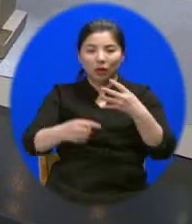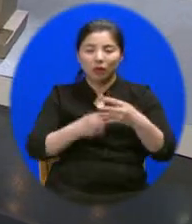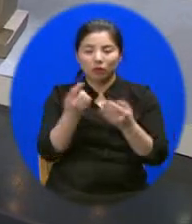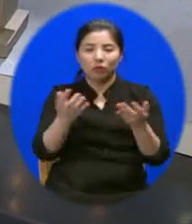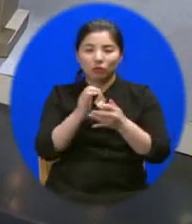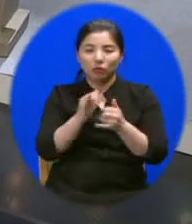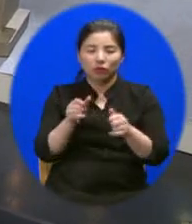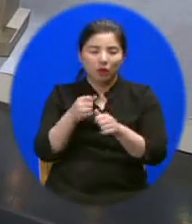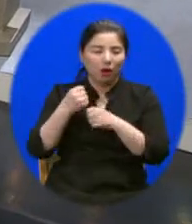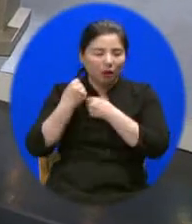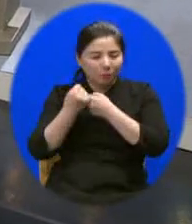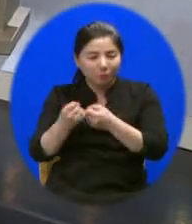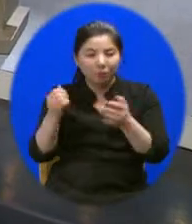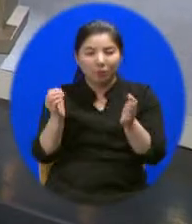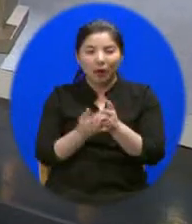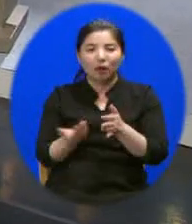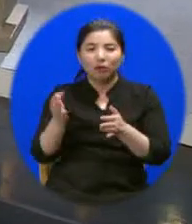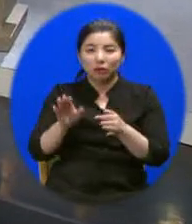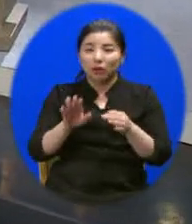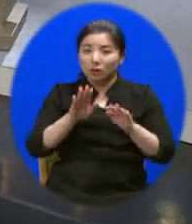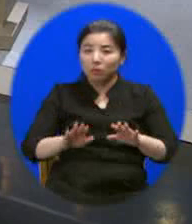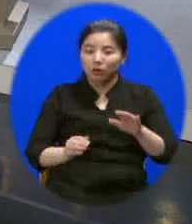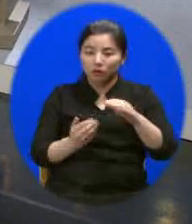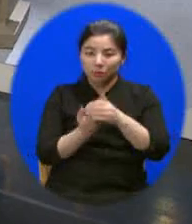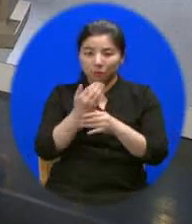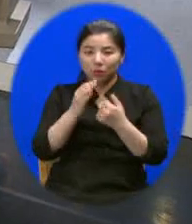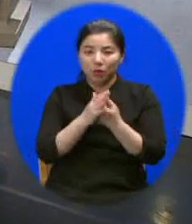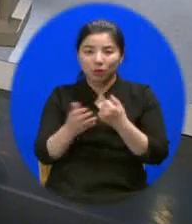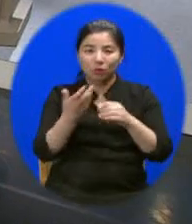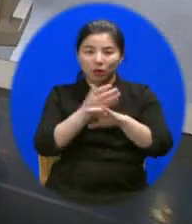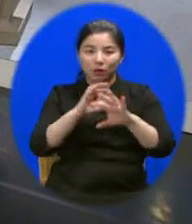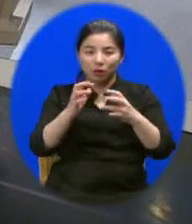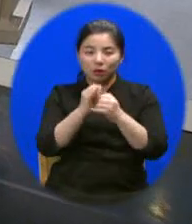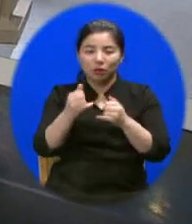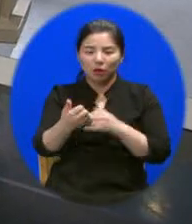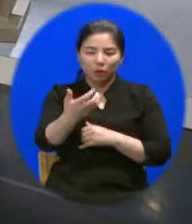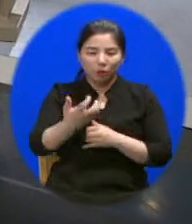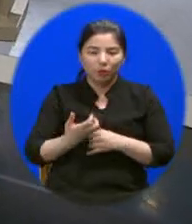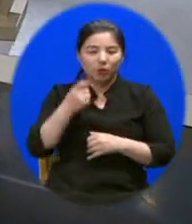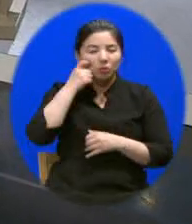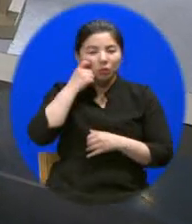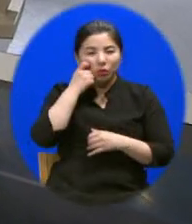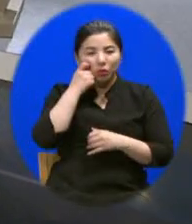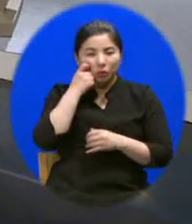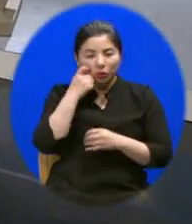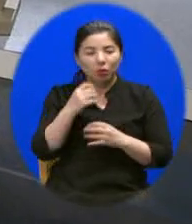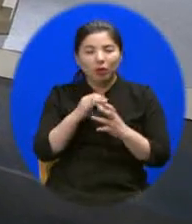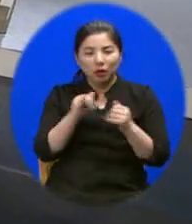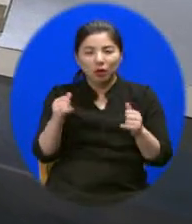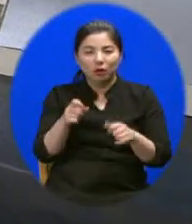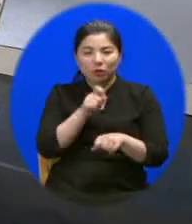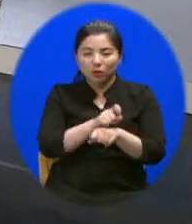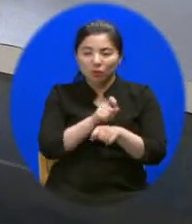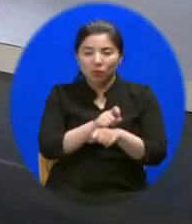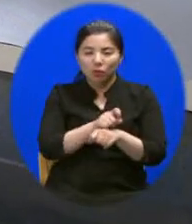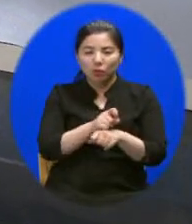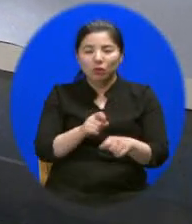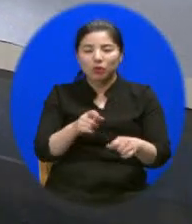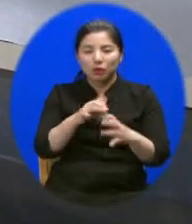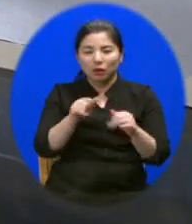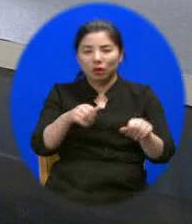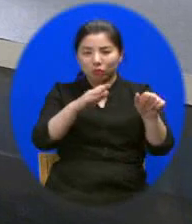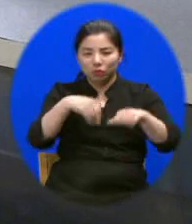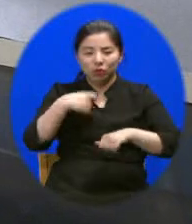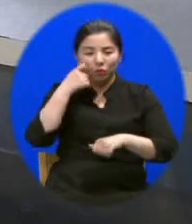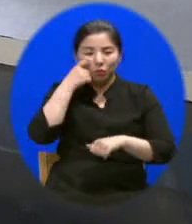왔습니다 그런데 이번 코로나 이고 사태로 인해 외국인 근로자 이쁘기 어려워지고 인력사무소 를 통한 수급 더 불안한 상황입니다 또한 농